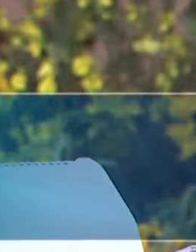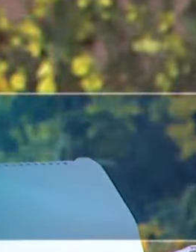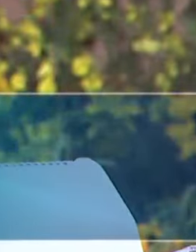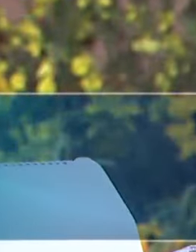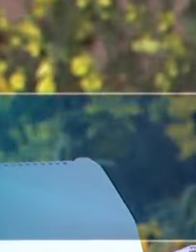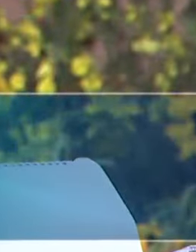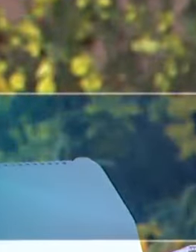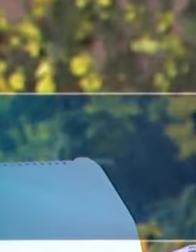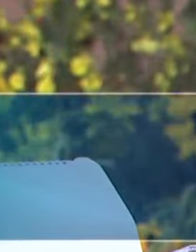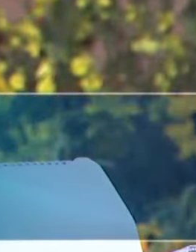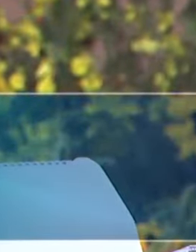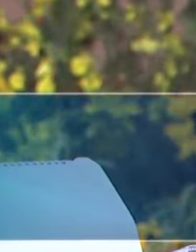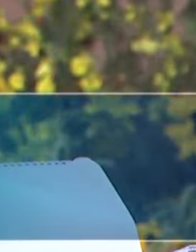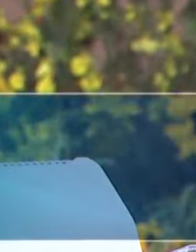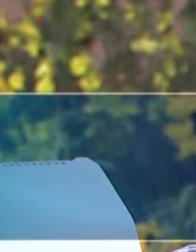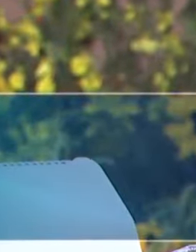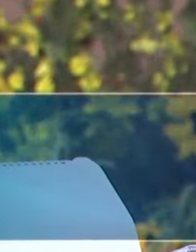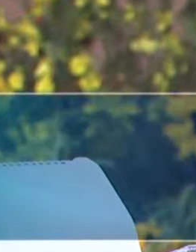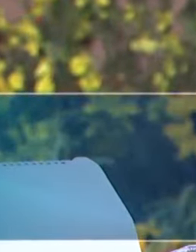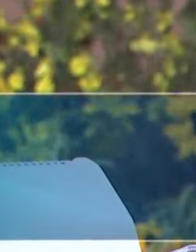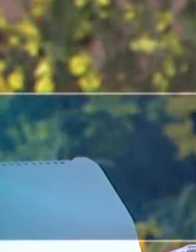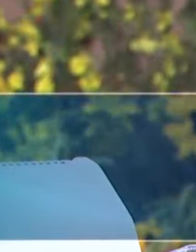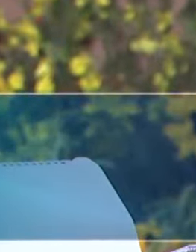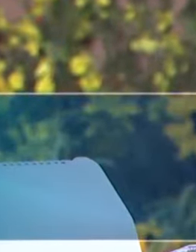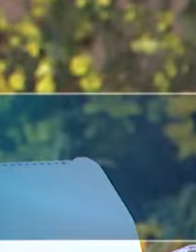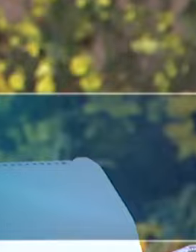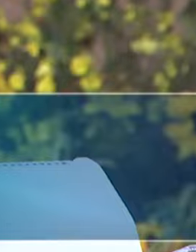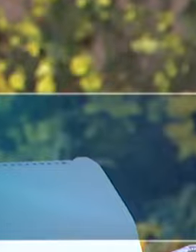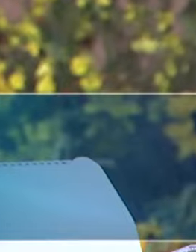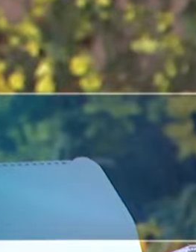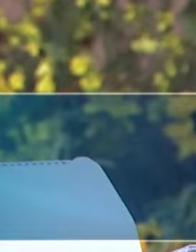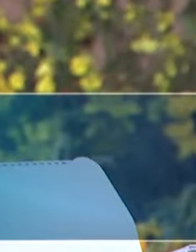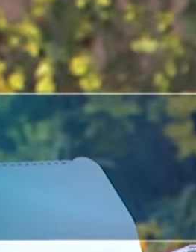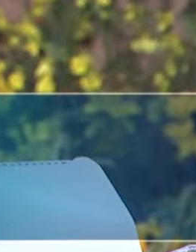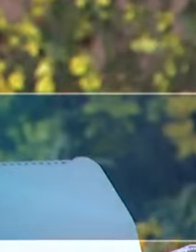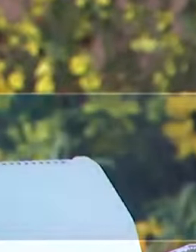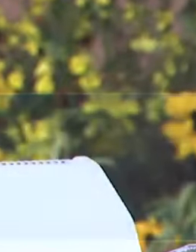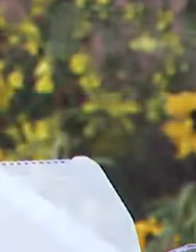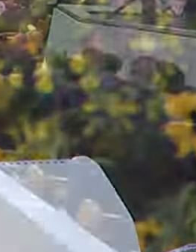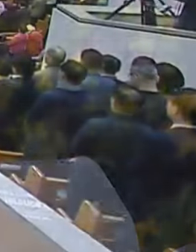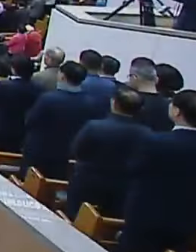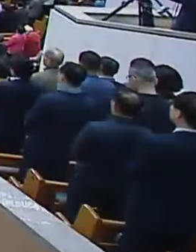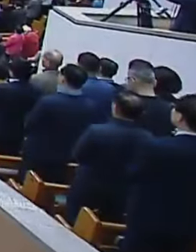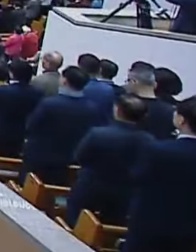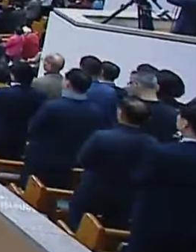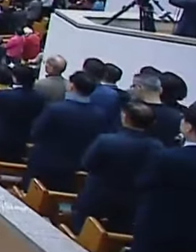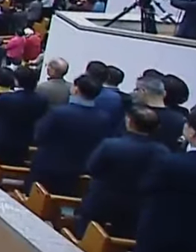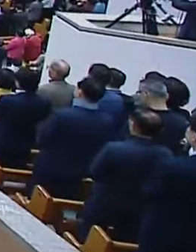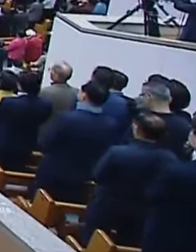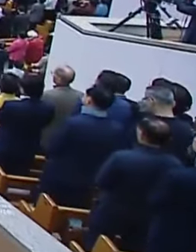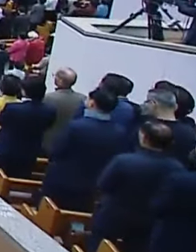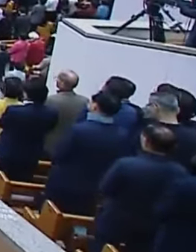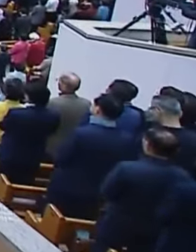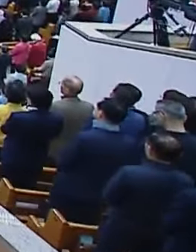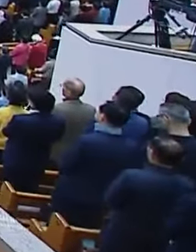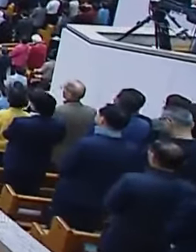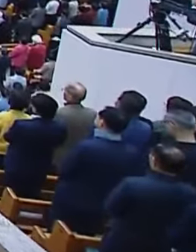하나님은 영이시니 예배하는 자가 영과 진리로 예배할지니라. 아멘.